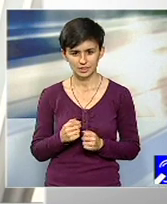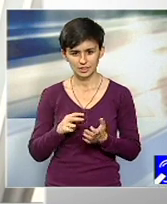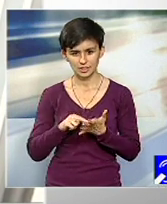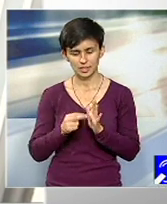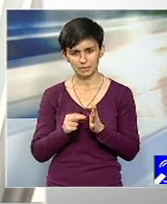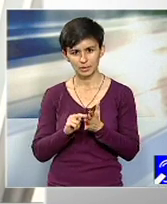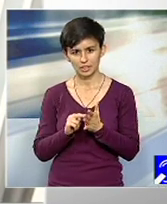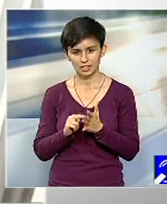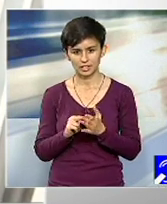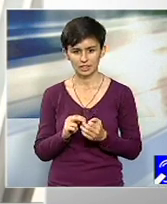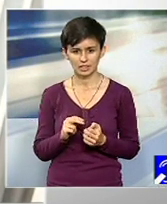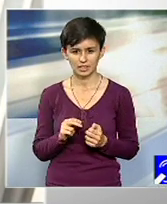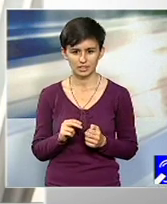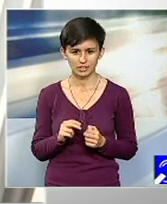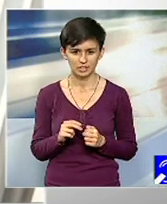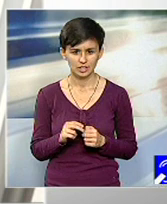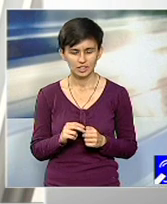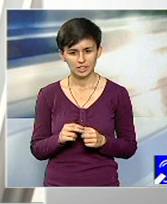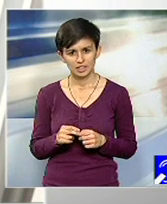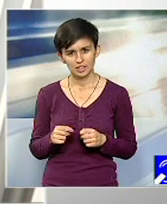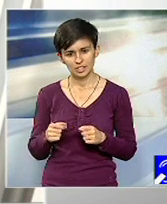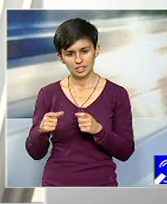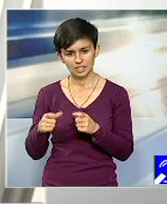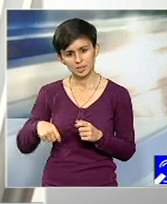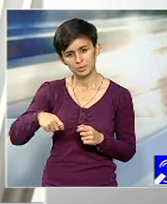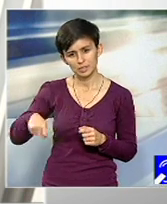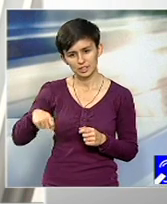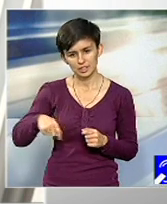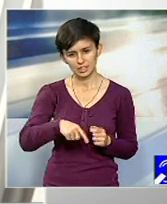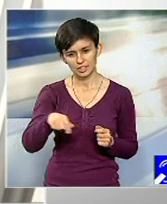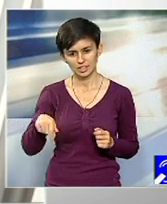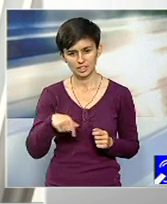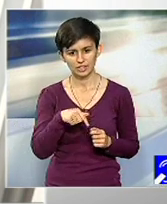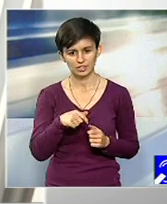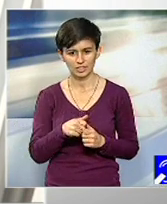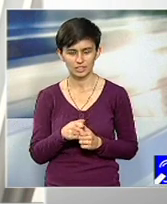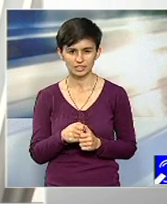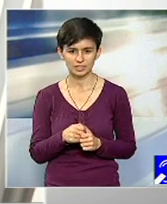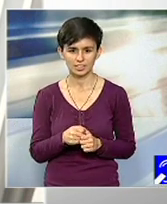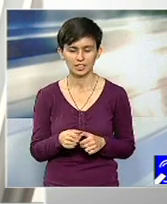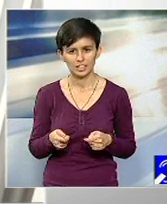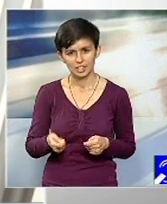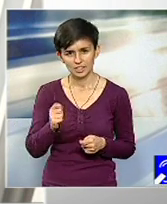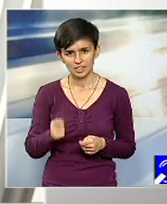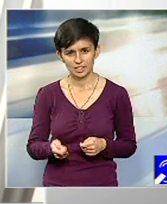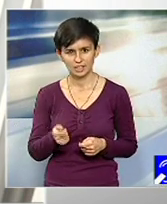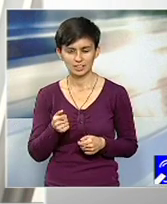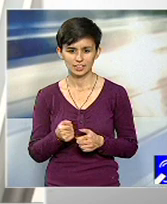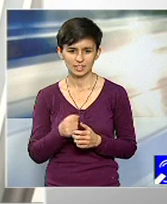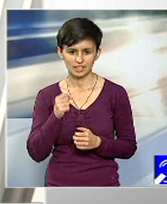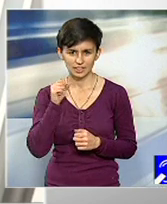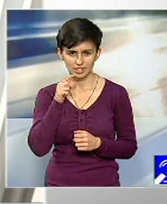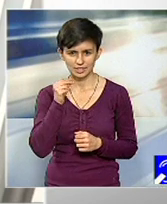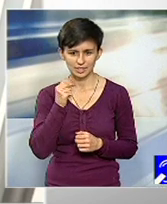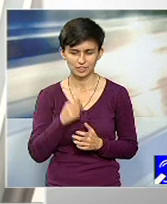crede în bucătăria noastră cele minunate clătite. Cele mai minunate